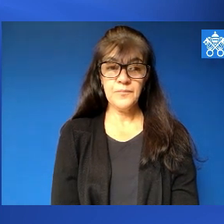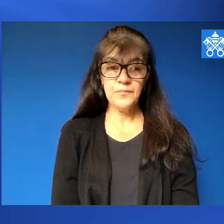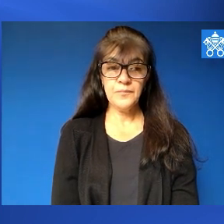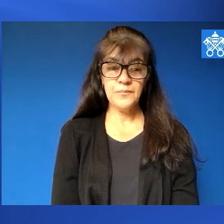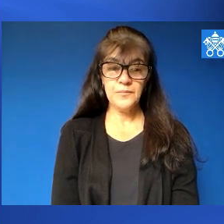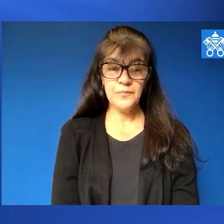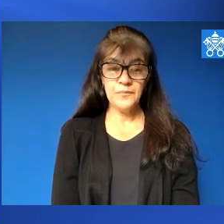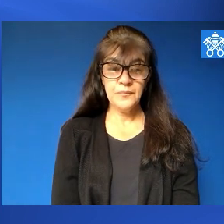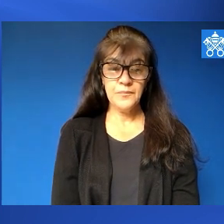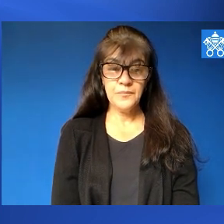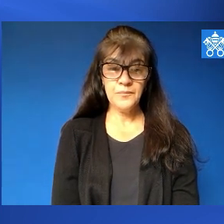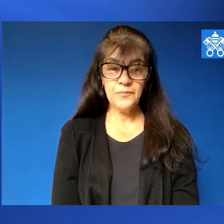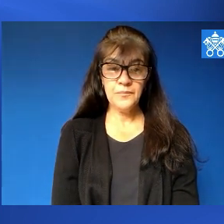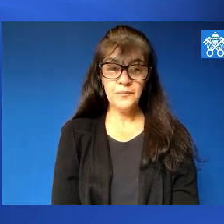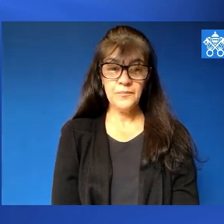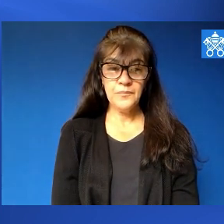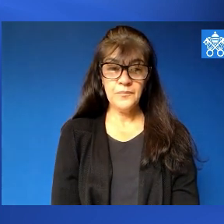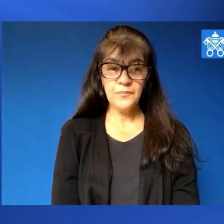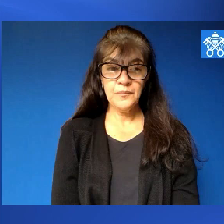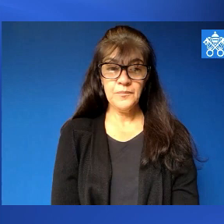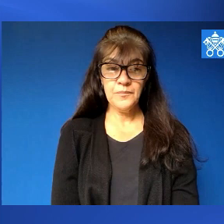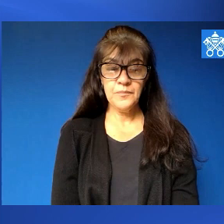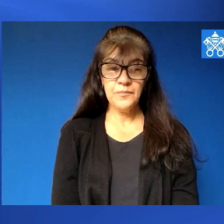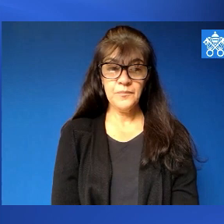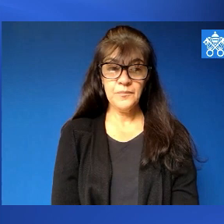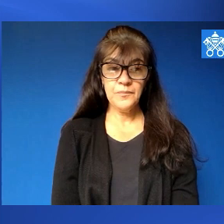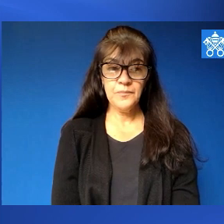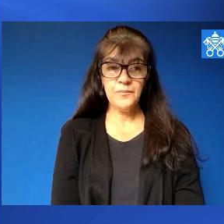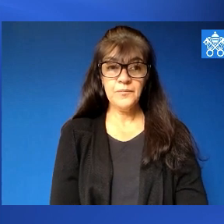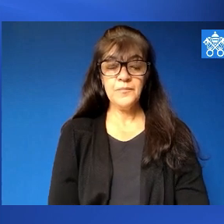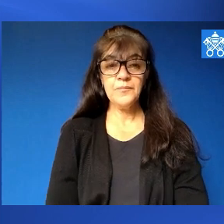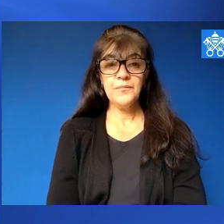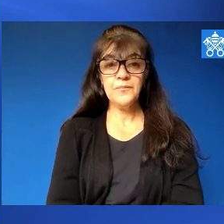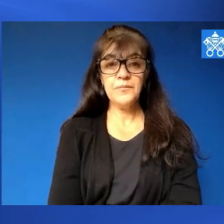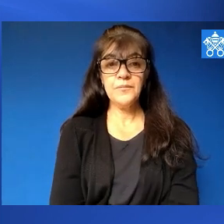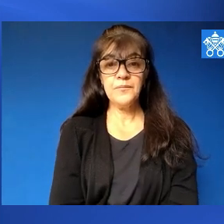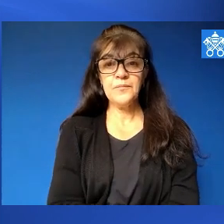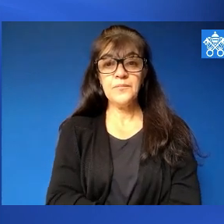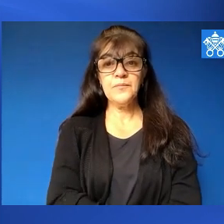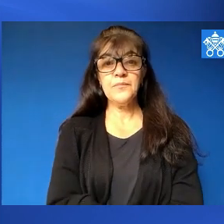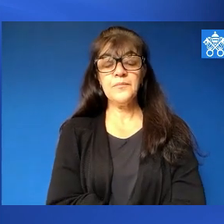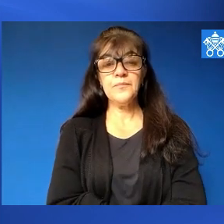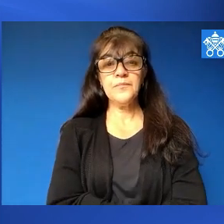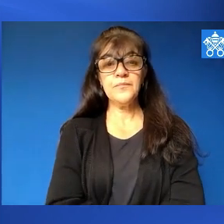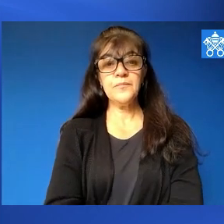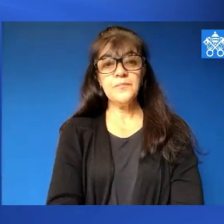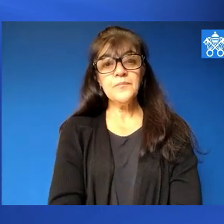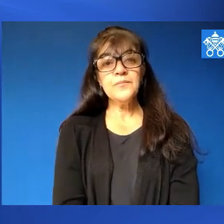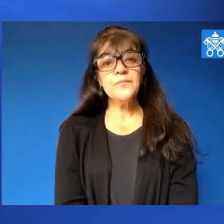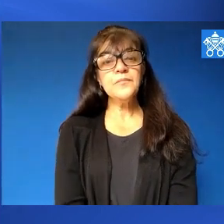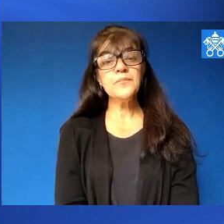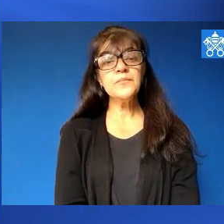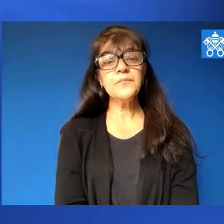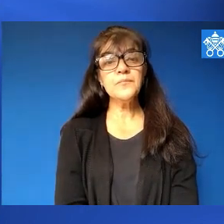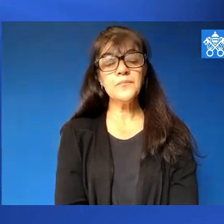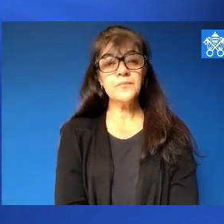rozeznania dziś skupimy się na modlitwie, która jest jego istotnym elementem i pomocą. Pozwala zwracać się